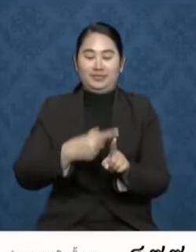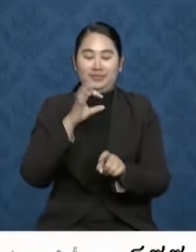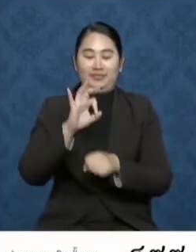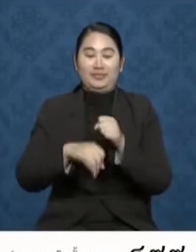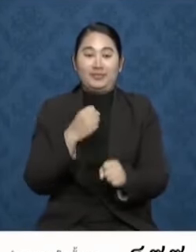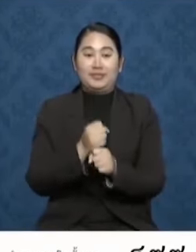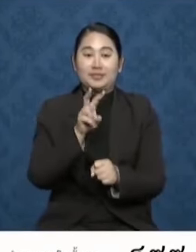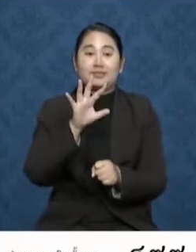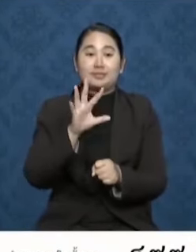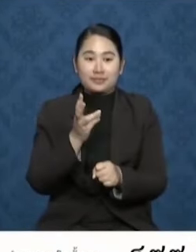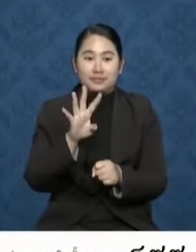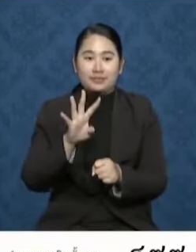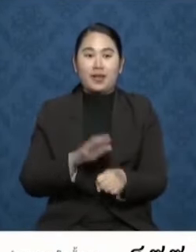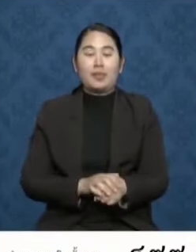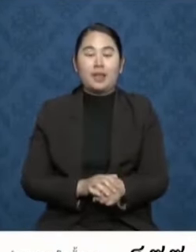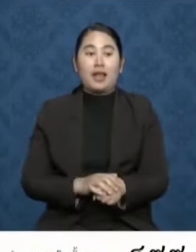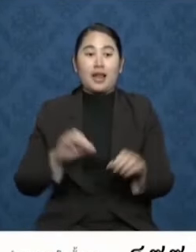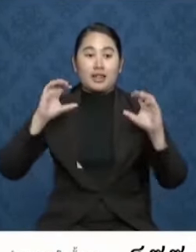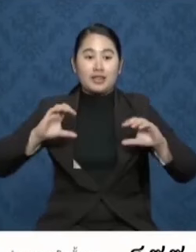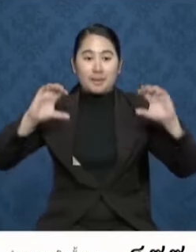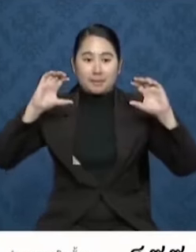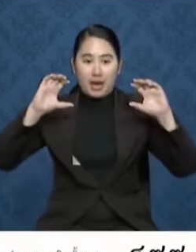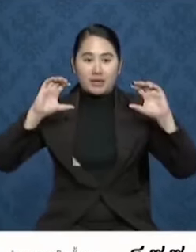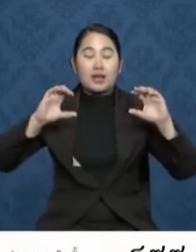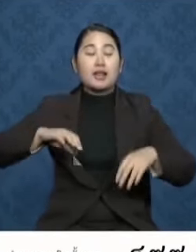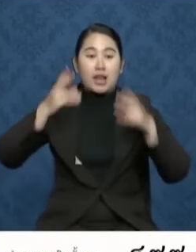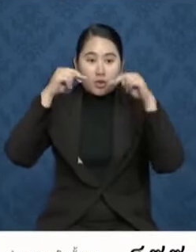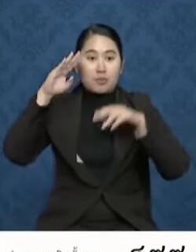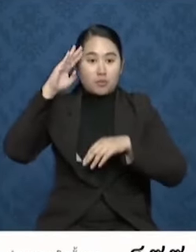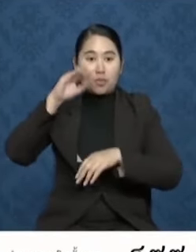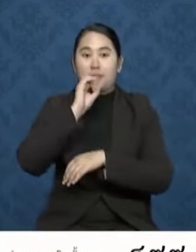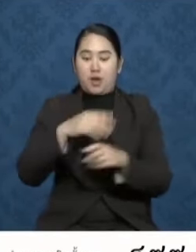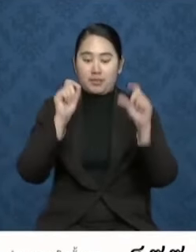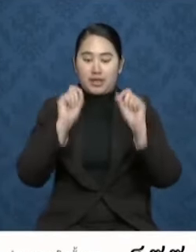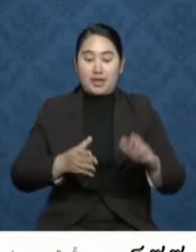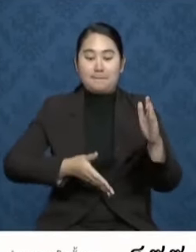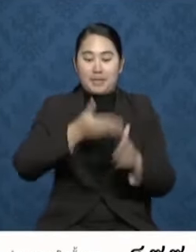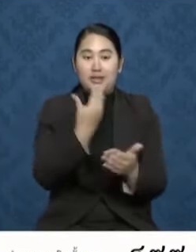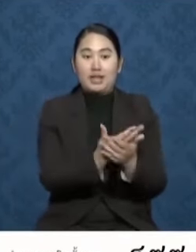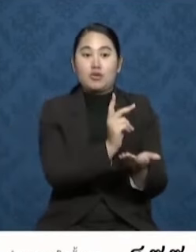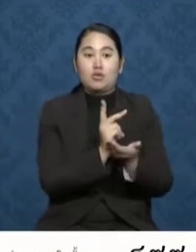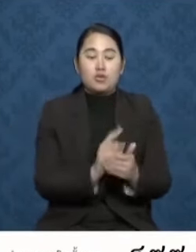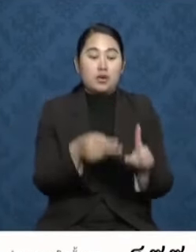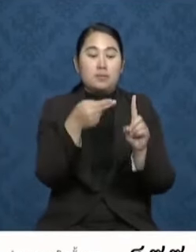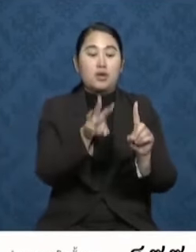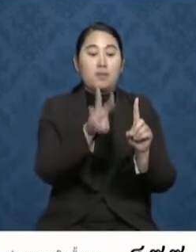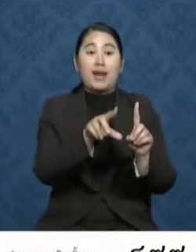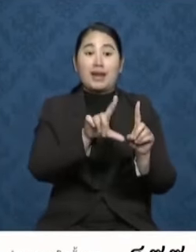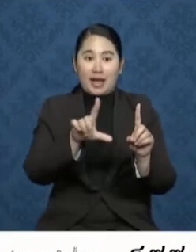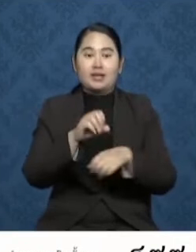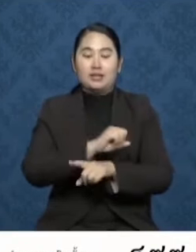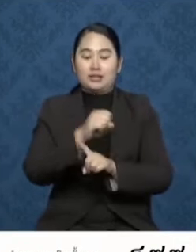64ครมพลเอกประยุทธ์อนุมัติแผนบริหารหนี้ให้กู้เงินสำหรับโครงการนี้ 16,000กว่าล้าน 10